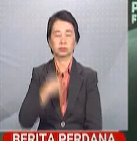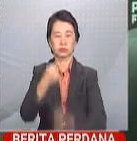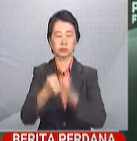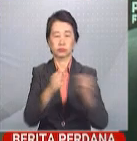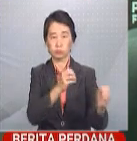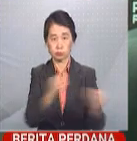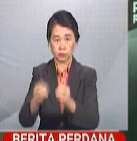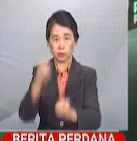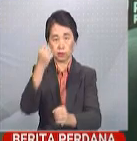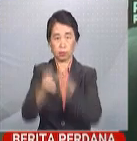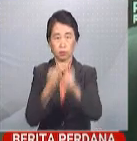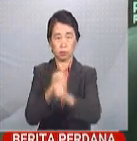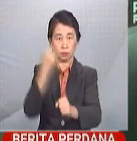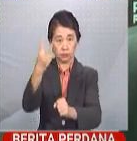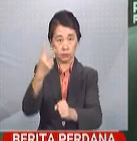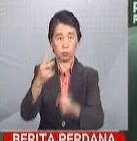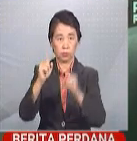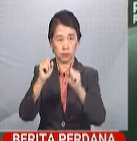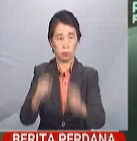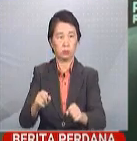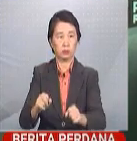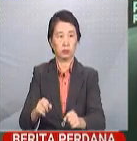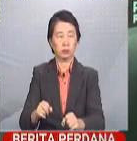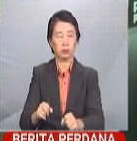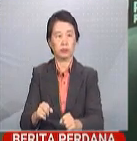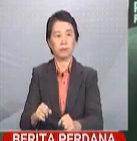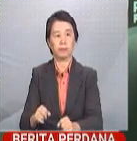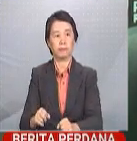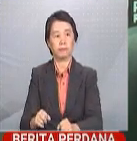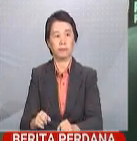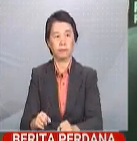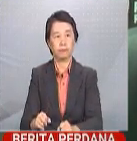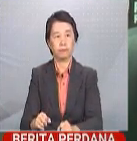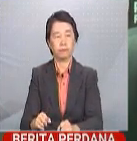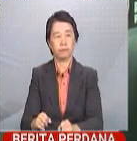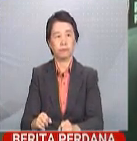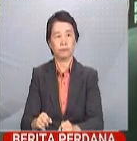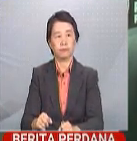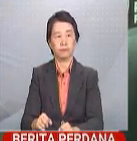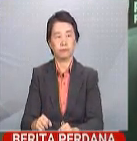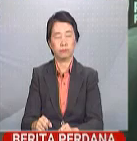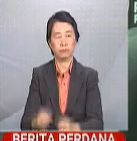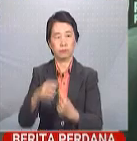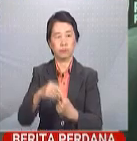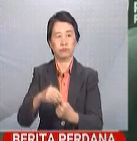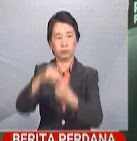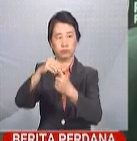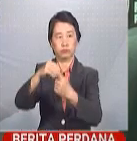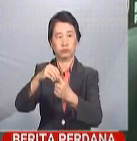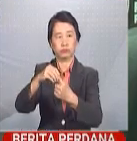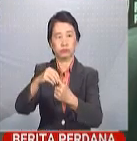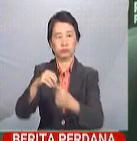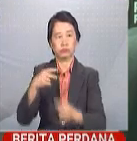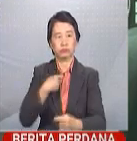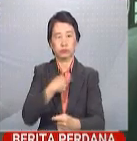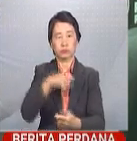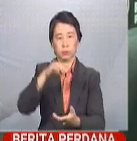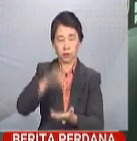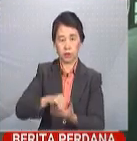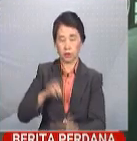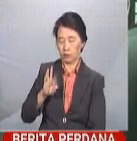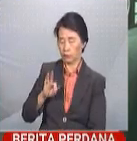ini akan lebih memberikan impak dan juga perkembangan yang lebih positif. Terutamanya dalam kita di